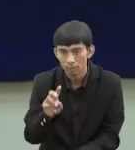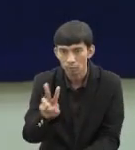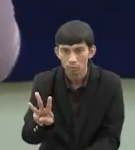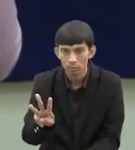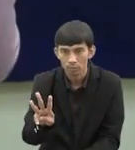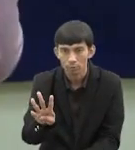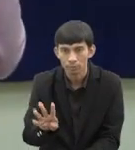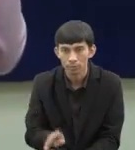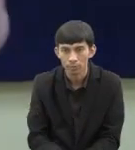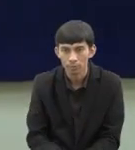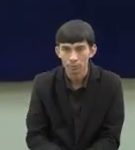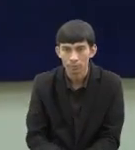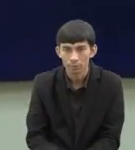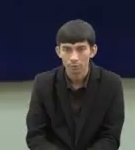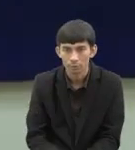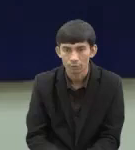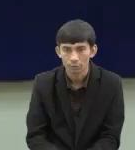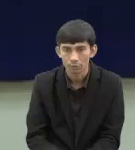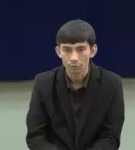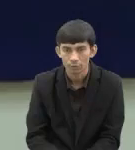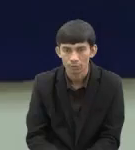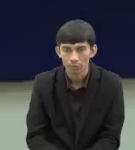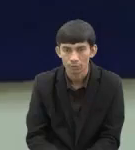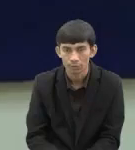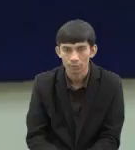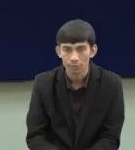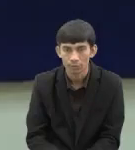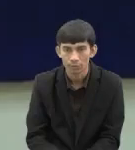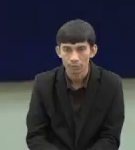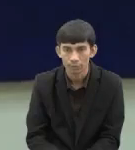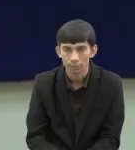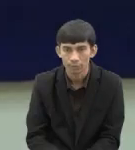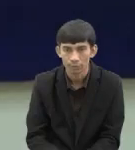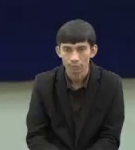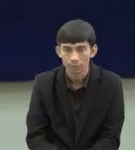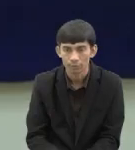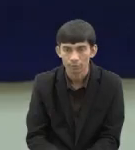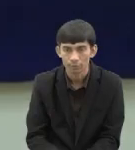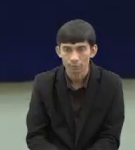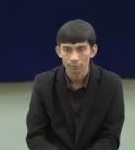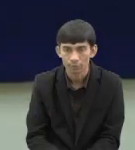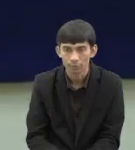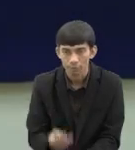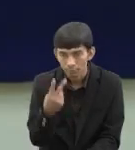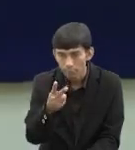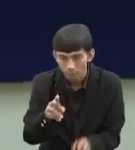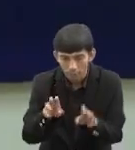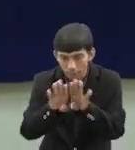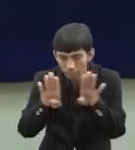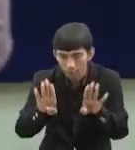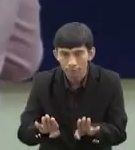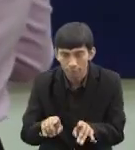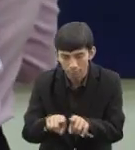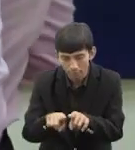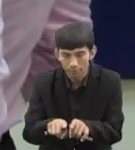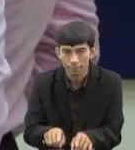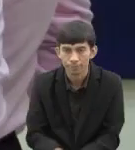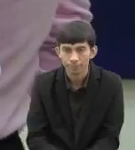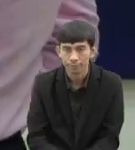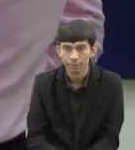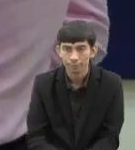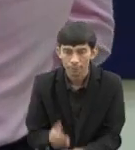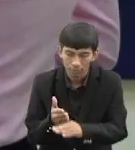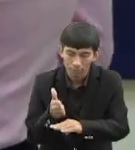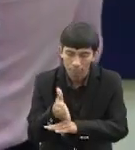chà chiêng tì bầm pì nấy con ấy từ tì chuôn chấm môi nắng ấy chập chiêng tì bầm pì hai chuôn một chiêng tì buồn nè con nắp đôi khi nào có